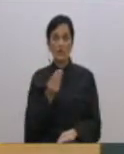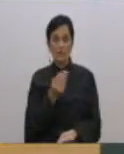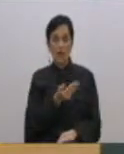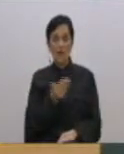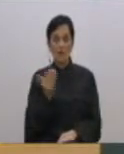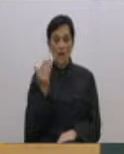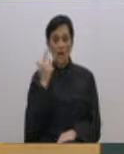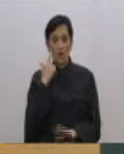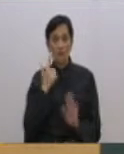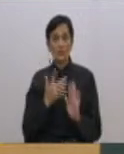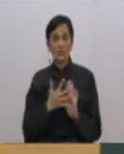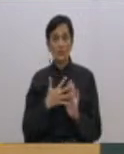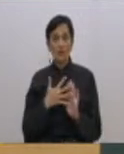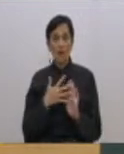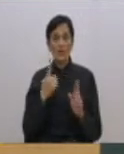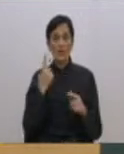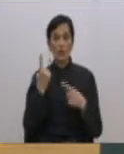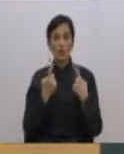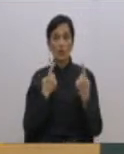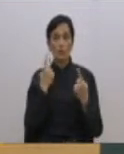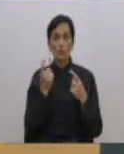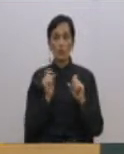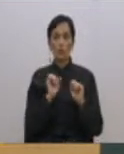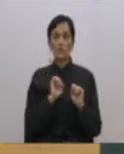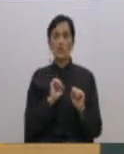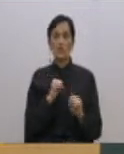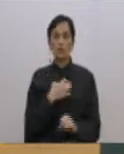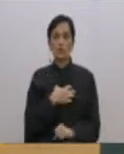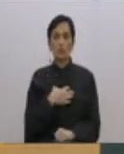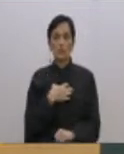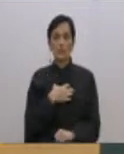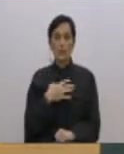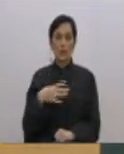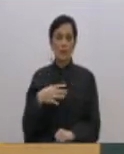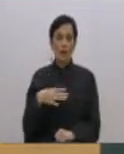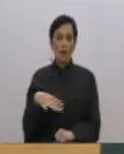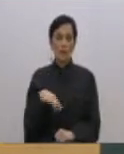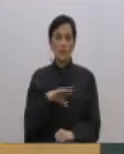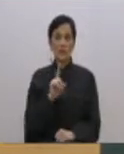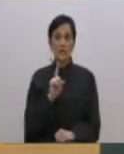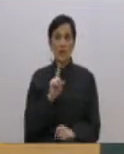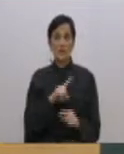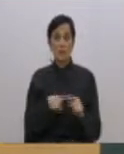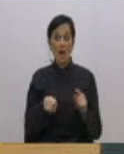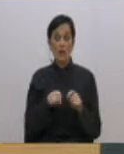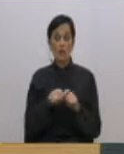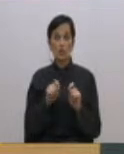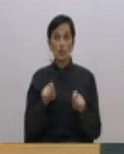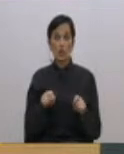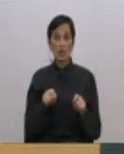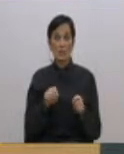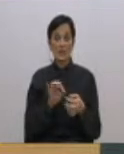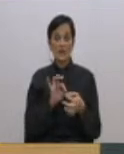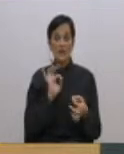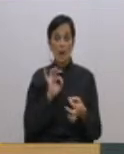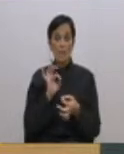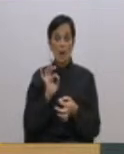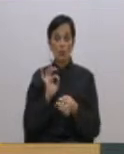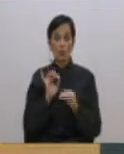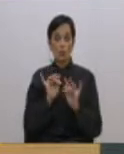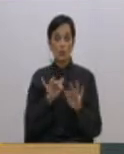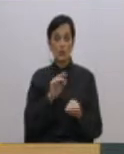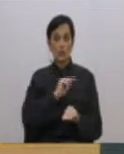ხვდება ინფორმაციის დაცულობის მნიშვნელობას ქვეყანაში და რაც მალე შეიძლება და გამართულად იმუშაოს ასეთ